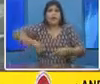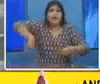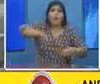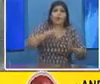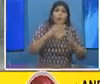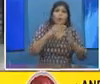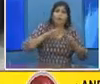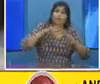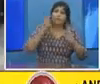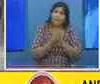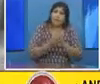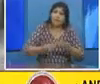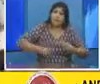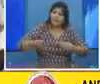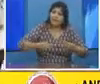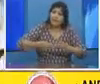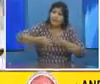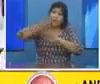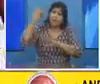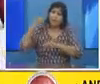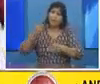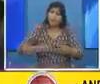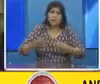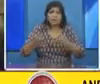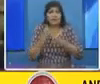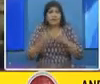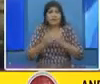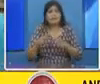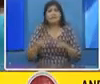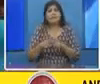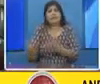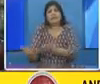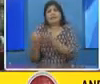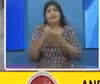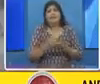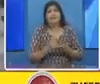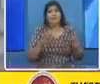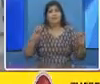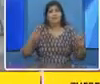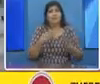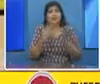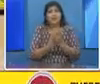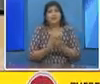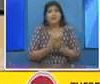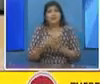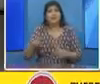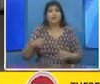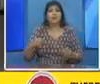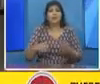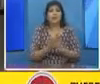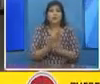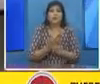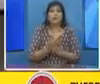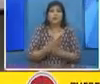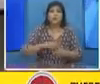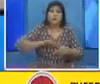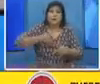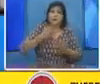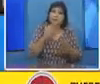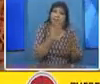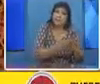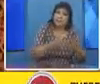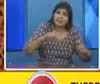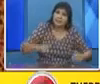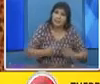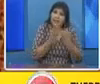होगा। हमारी युवा पीढ़ी के लिए भी हमारे स्टार्टअप के लिए भी यहाँ एक नया अवसर और